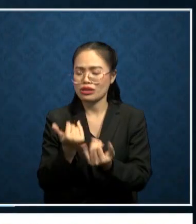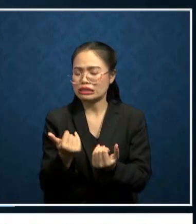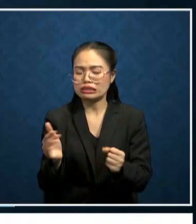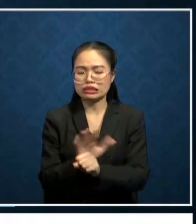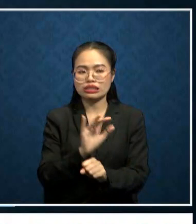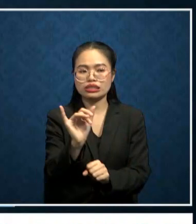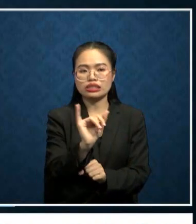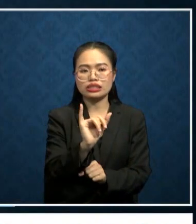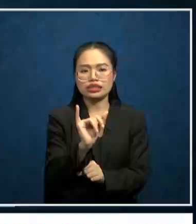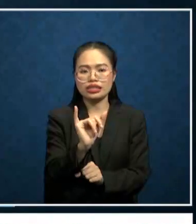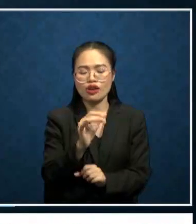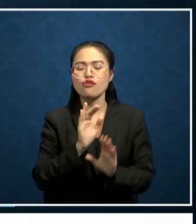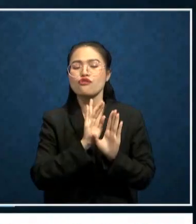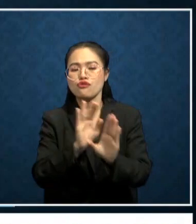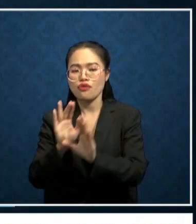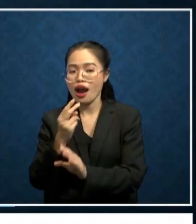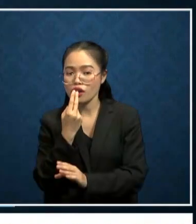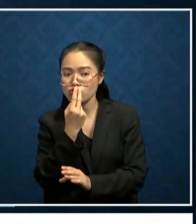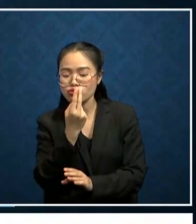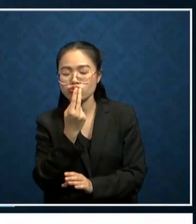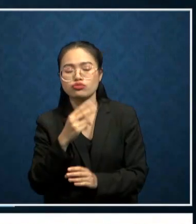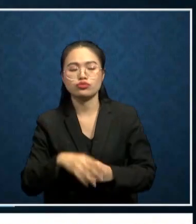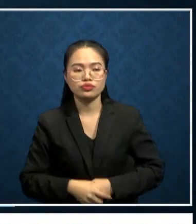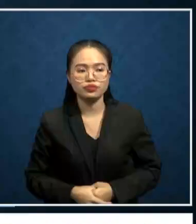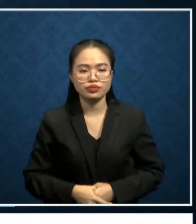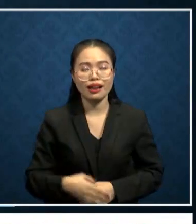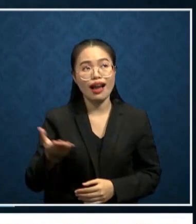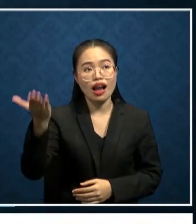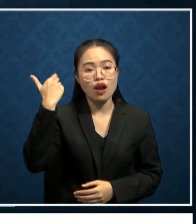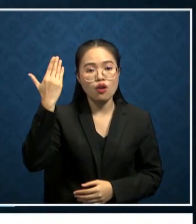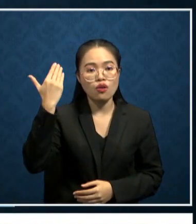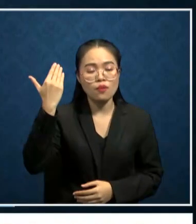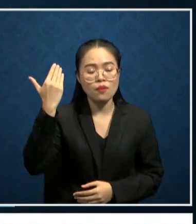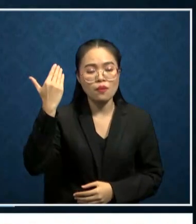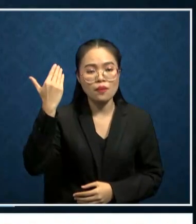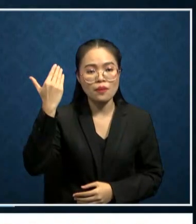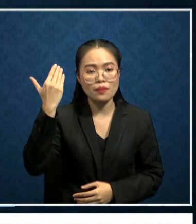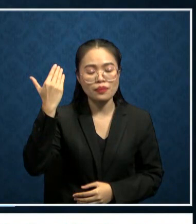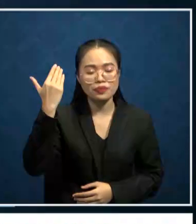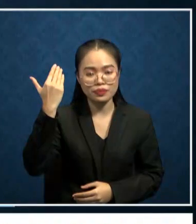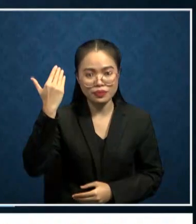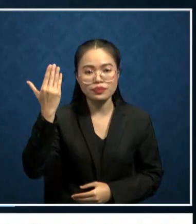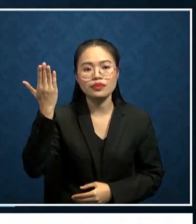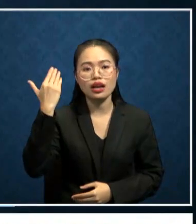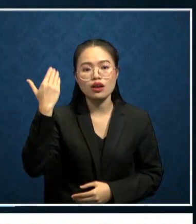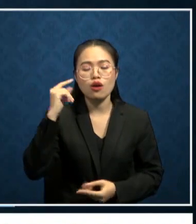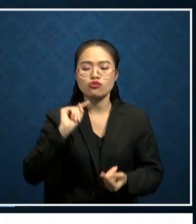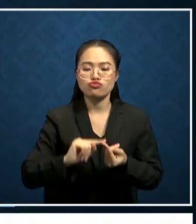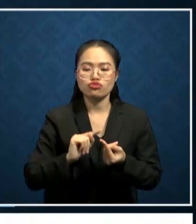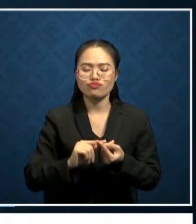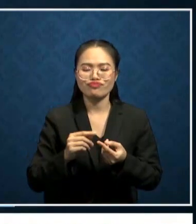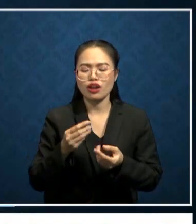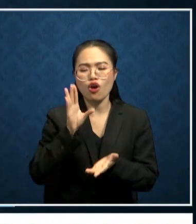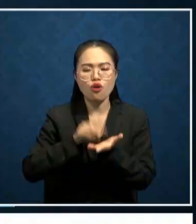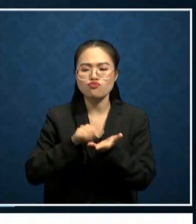ครับน่าจะดูว่าสาเหตุเป็นเพราะอะไรนะครับครั้งที่แล้วนี้เป็นการทเอ่อส่งทางออนไลน์อย่าง